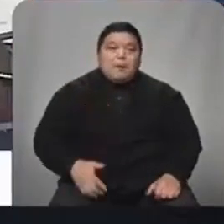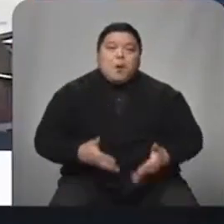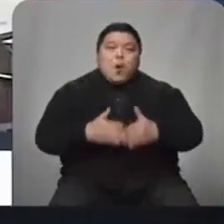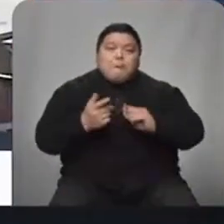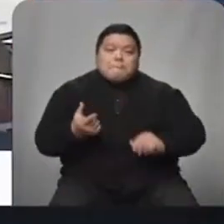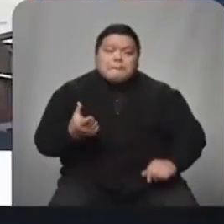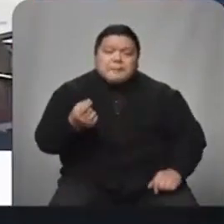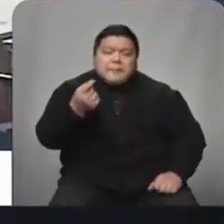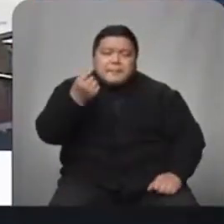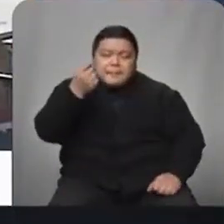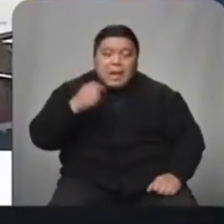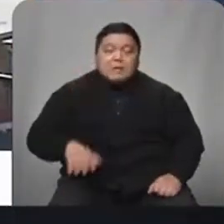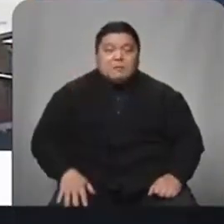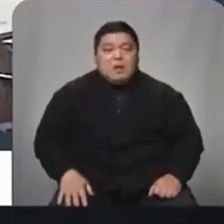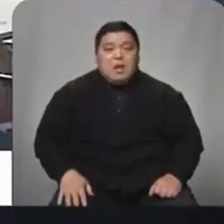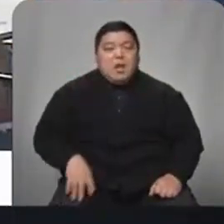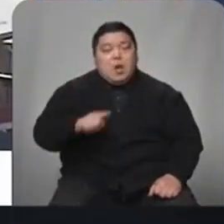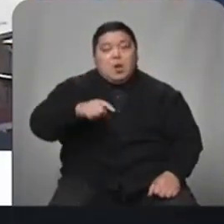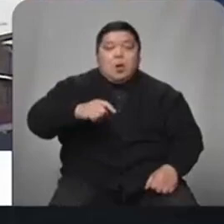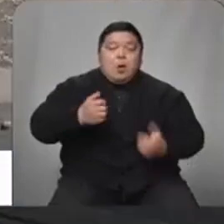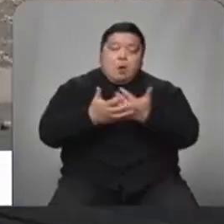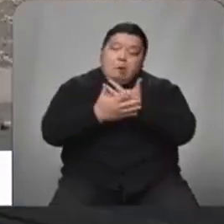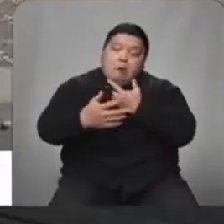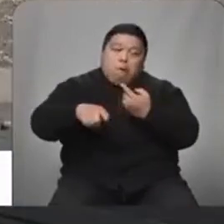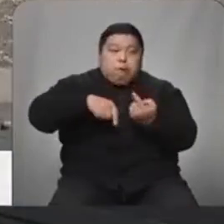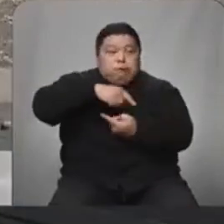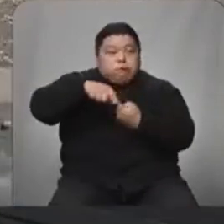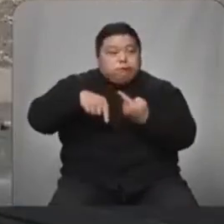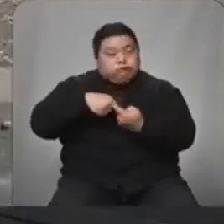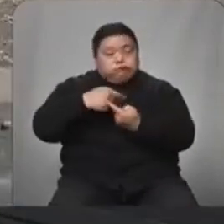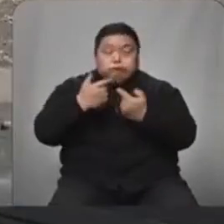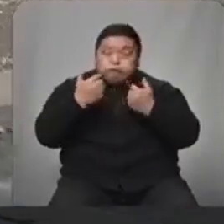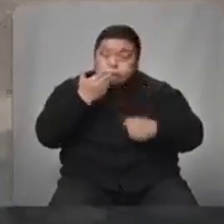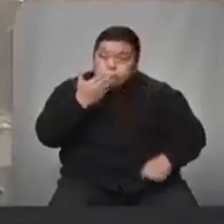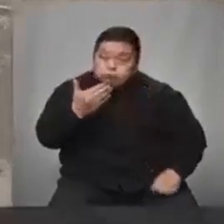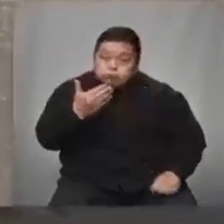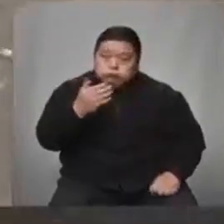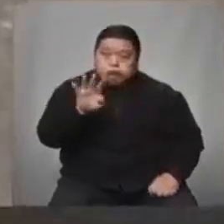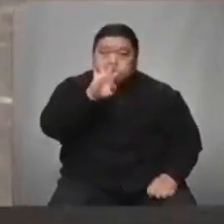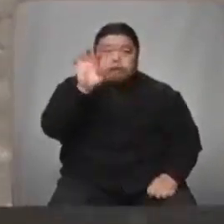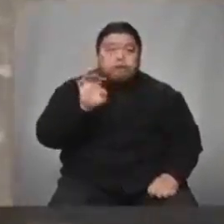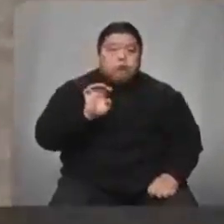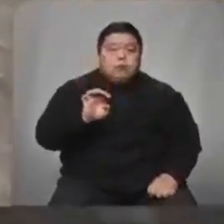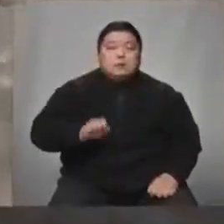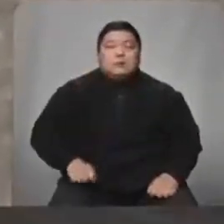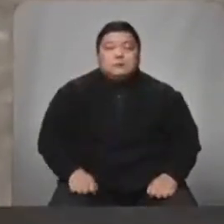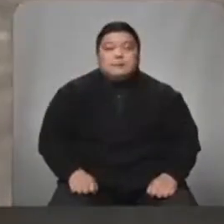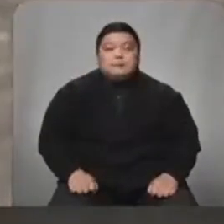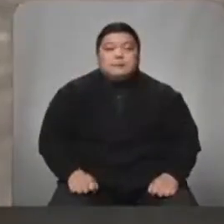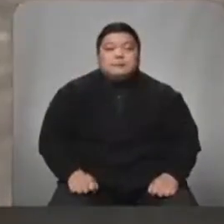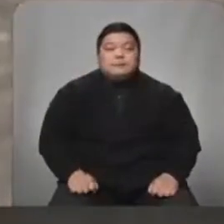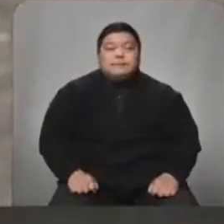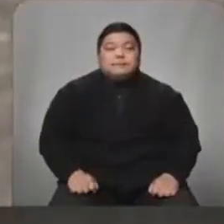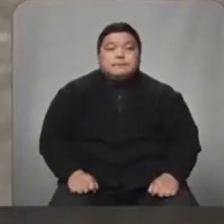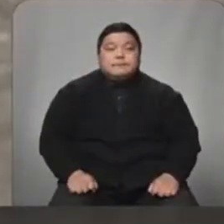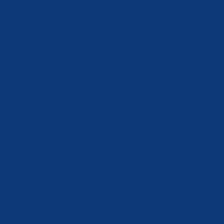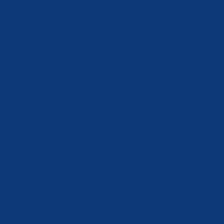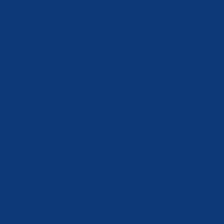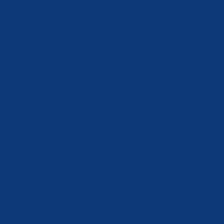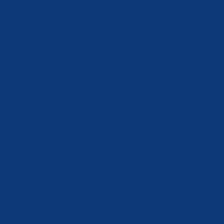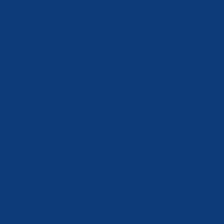본다는 입장이지만 자칫 정상적인 대회 개최가 어려울 수 있다는 우려까지 제기되고 있습니다. KBS 뉴스 노지영입니다.